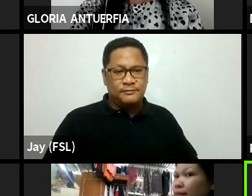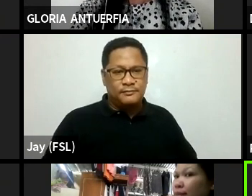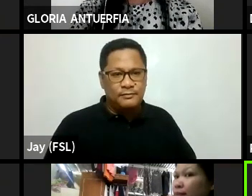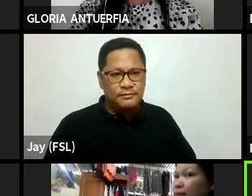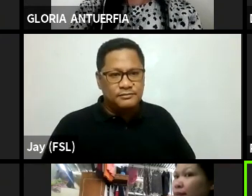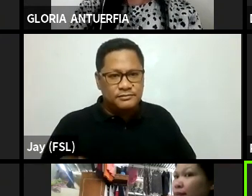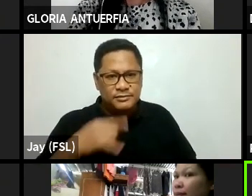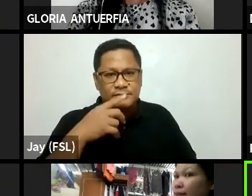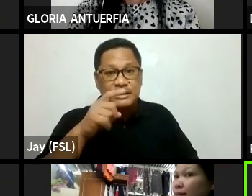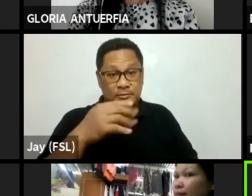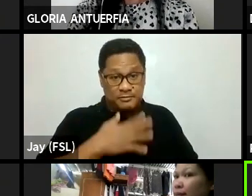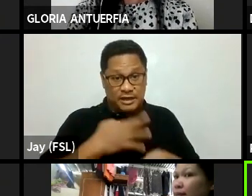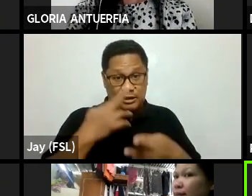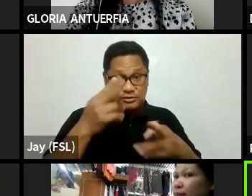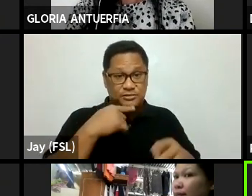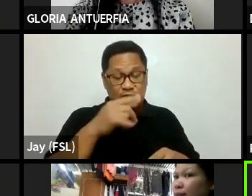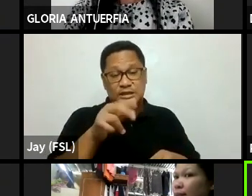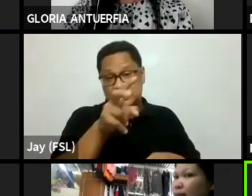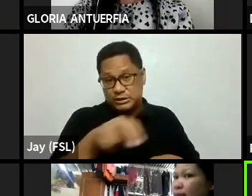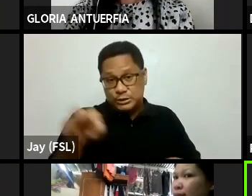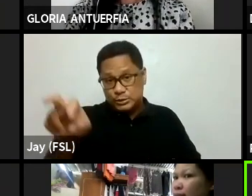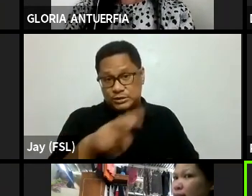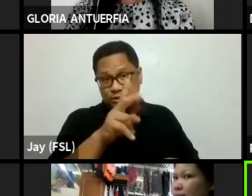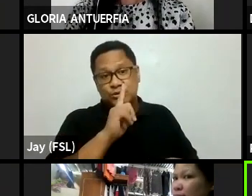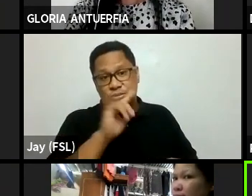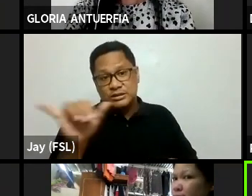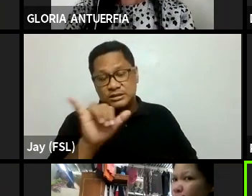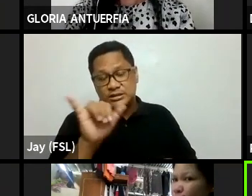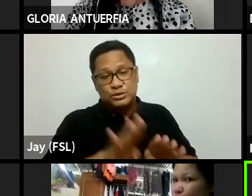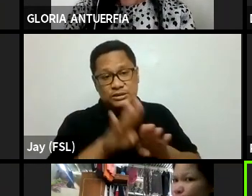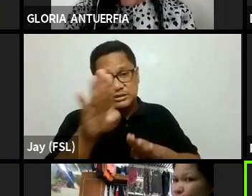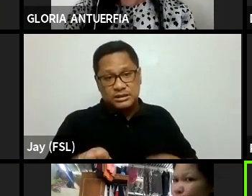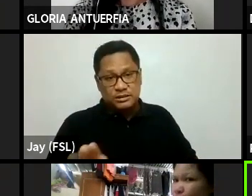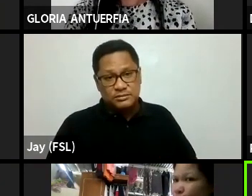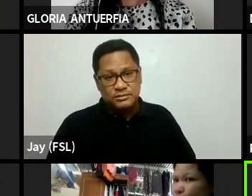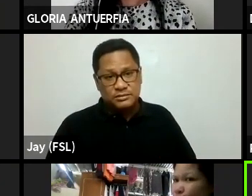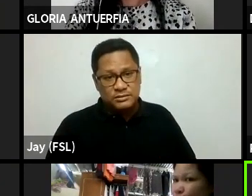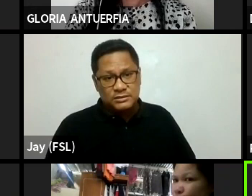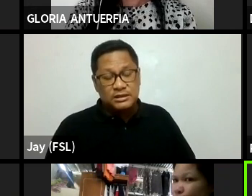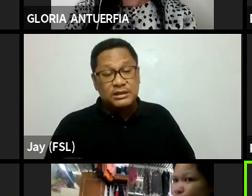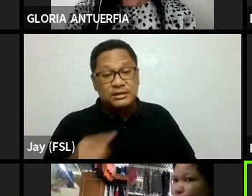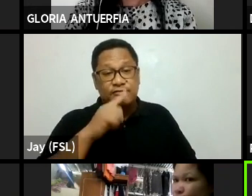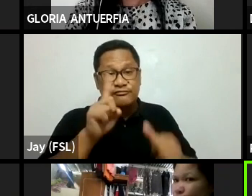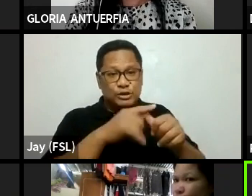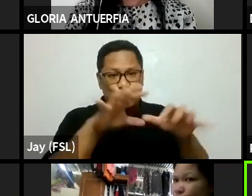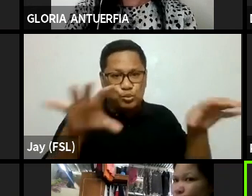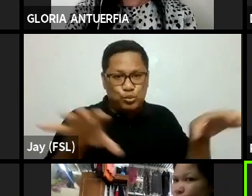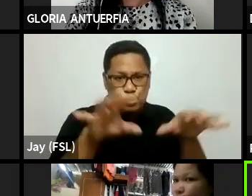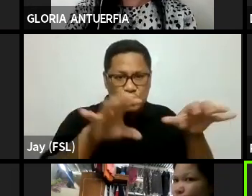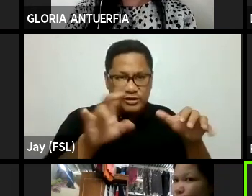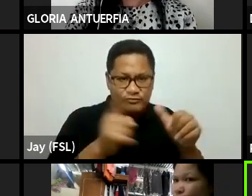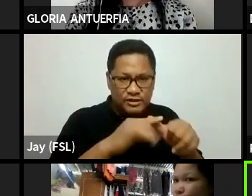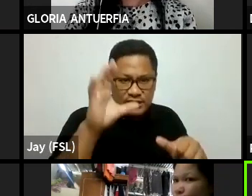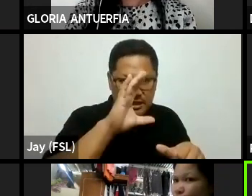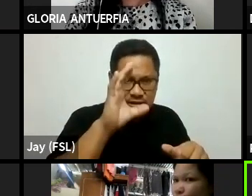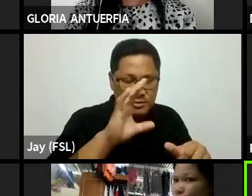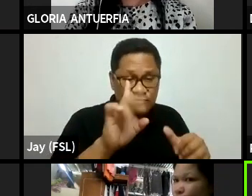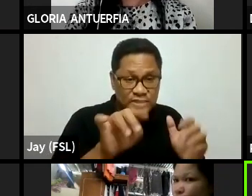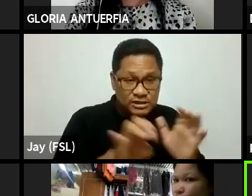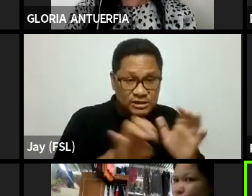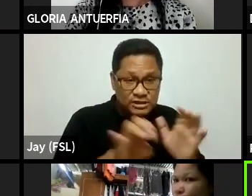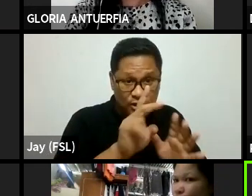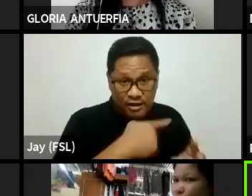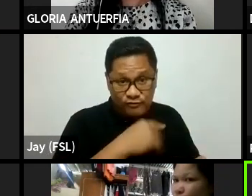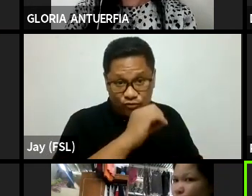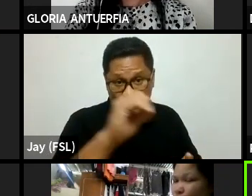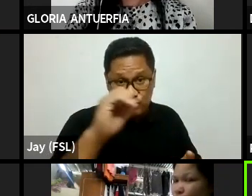sabay muna eh. Ang steps, actually, yung steps is job muna. Pag nagja-job kayo,